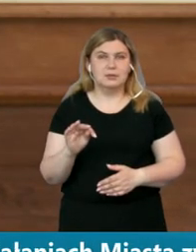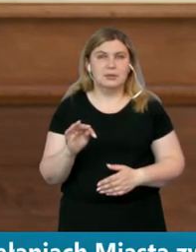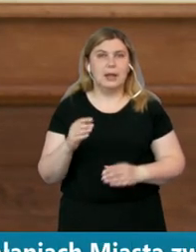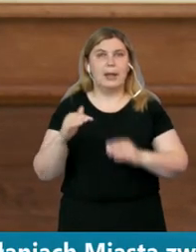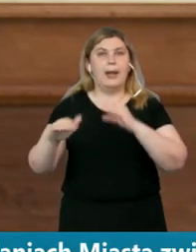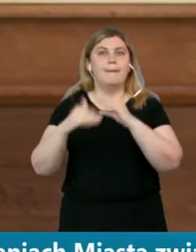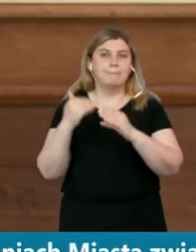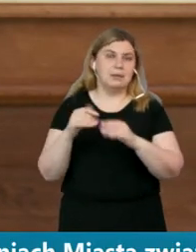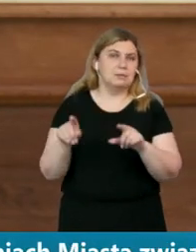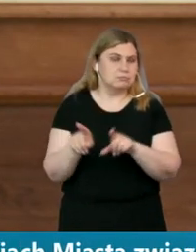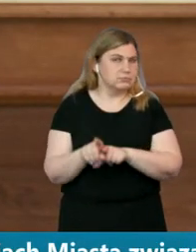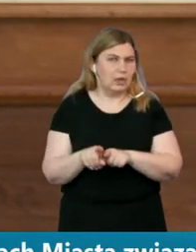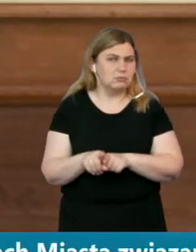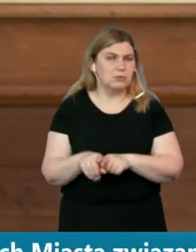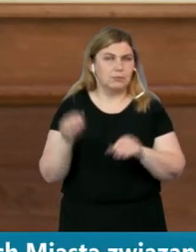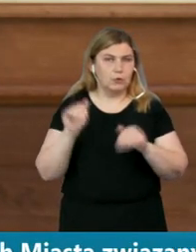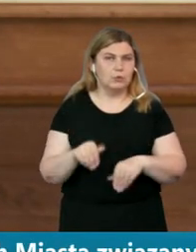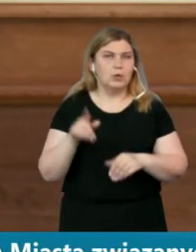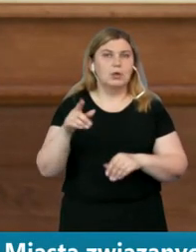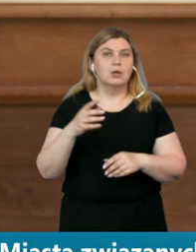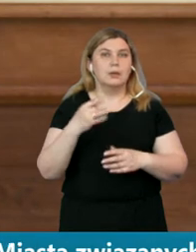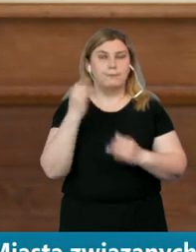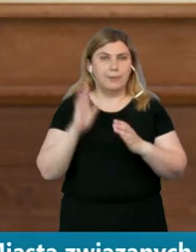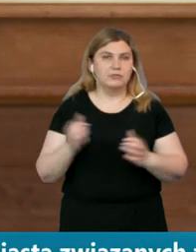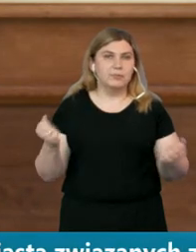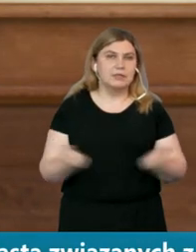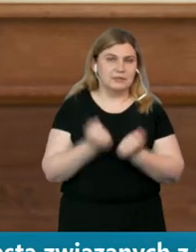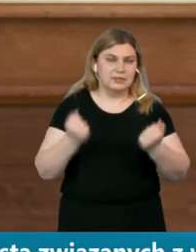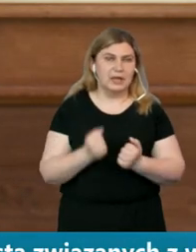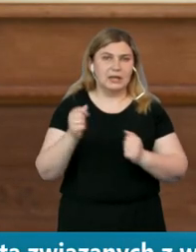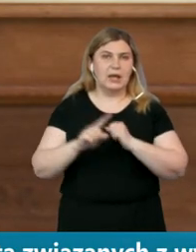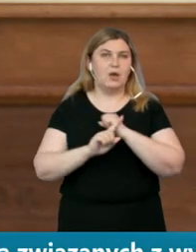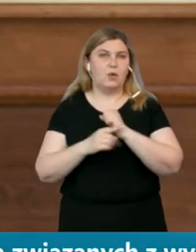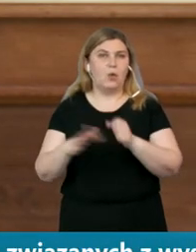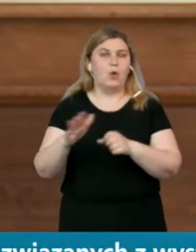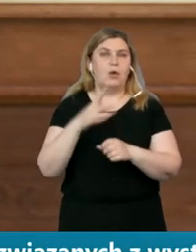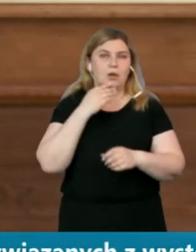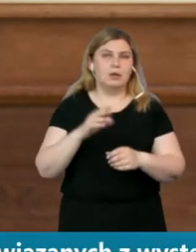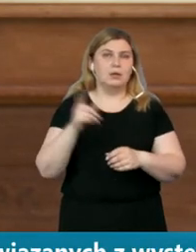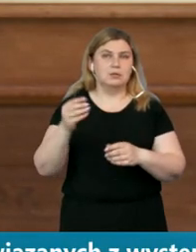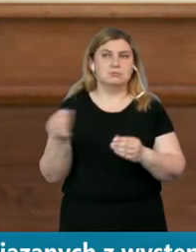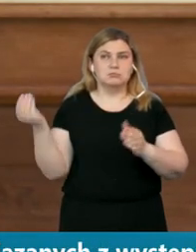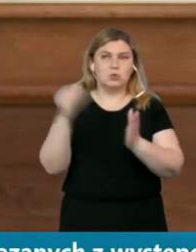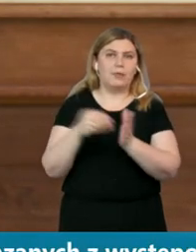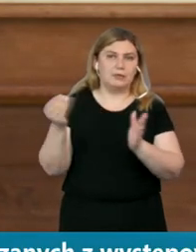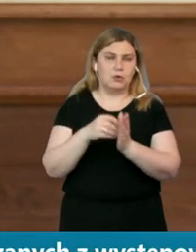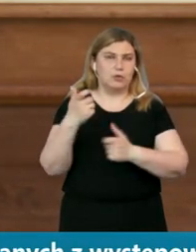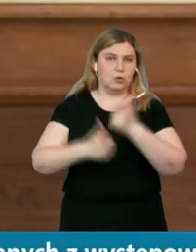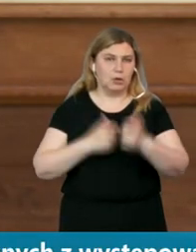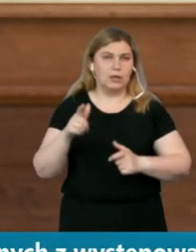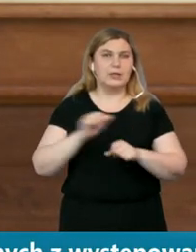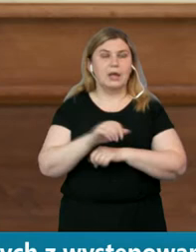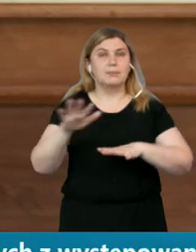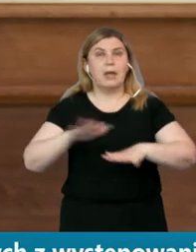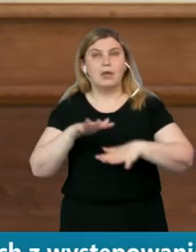mailem. Jeżeli takie sygnały dostaniemy, będziemy się starali te śmietniki uzupełniać. Rzeczywiście są takie miejsca, gdzie jest ich sporo, są